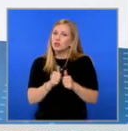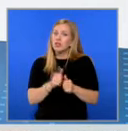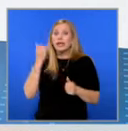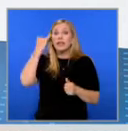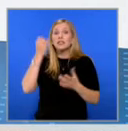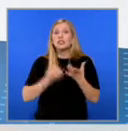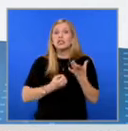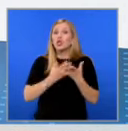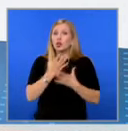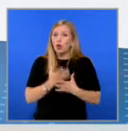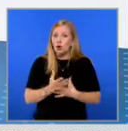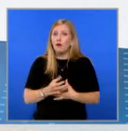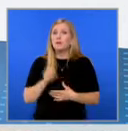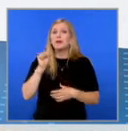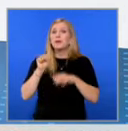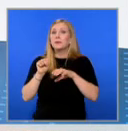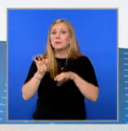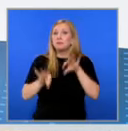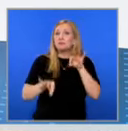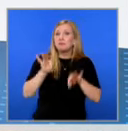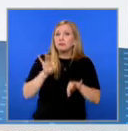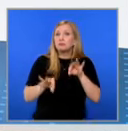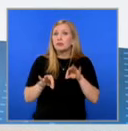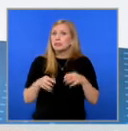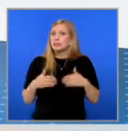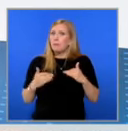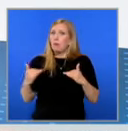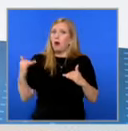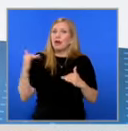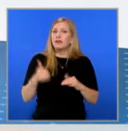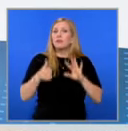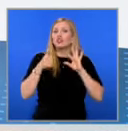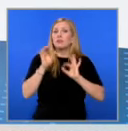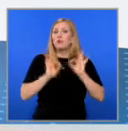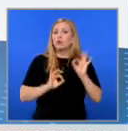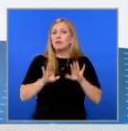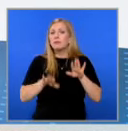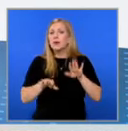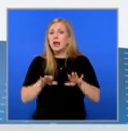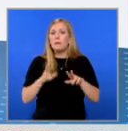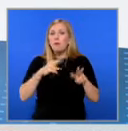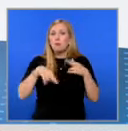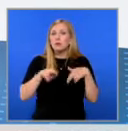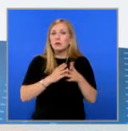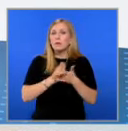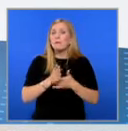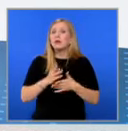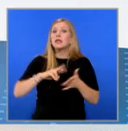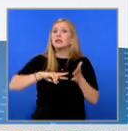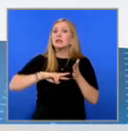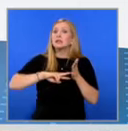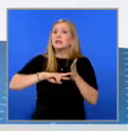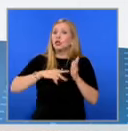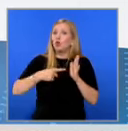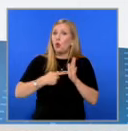за нови парла парламентарни избори се покачват с 6% спрямо проучването през юли като този